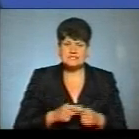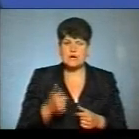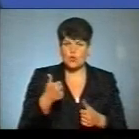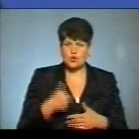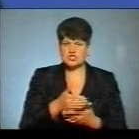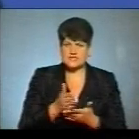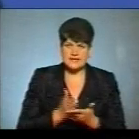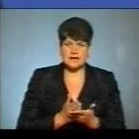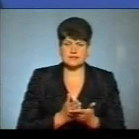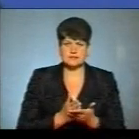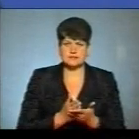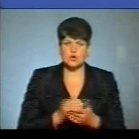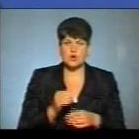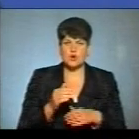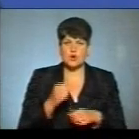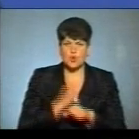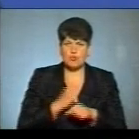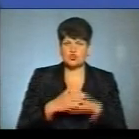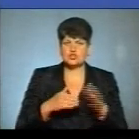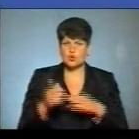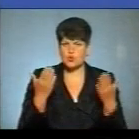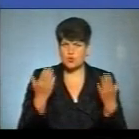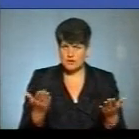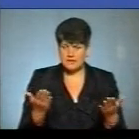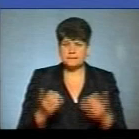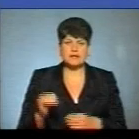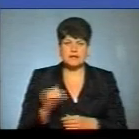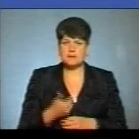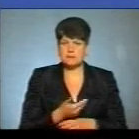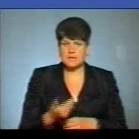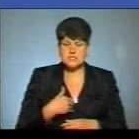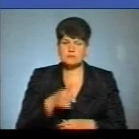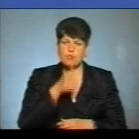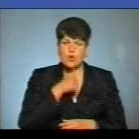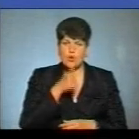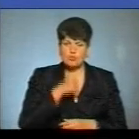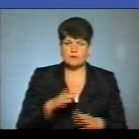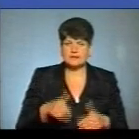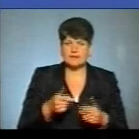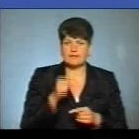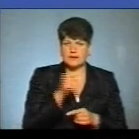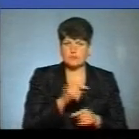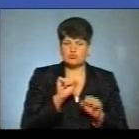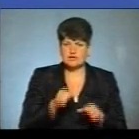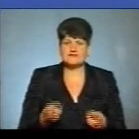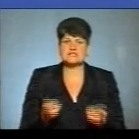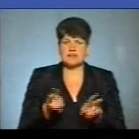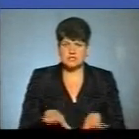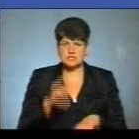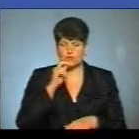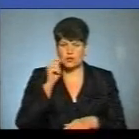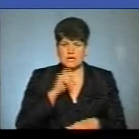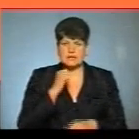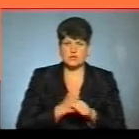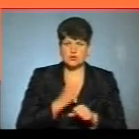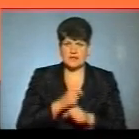якісні робочі руки. І ми спробуємо дати їм можливість залишитися в Україні і працювати